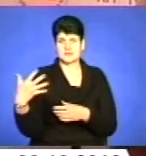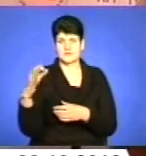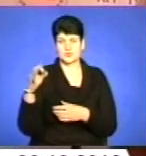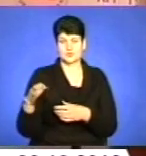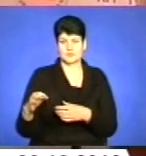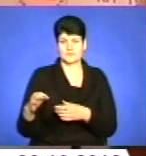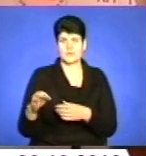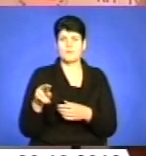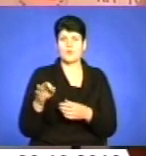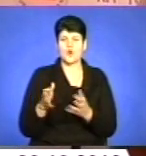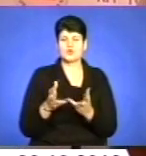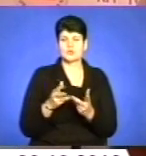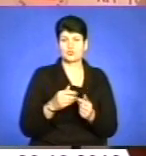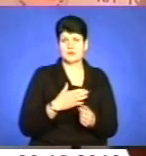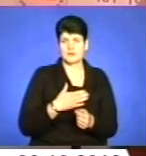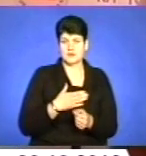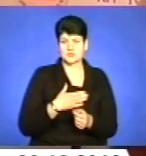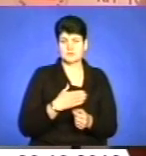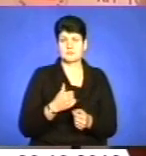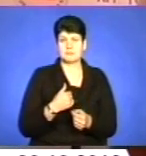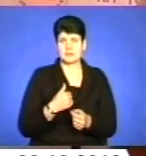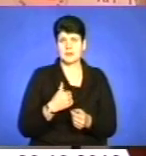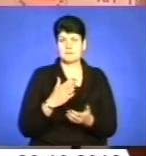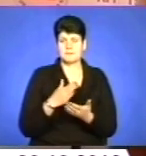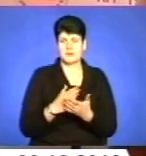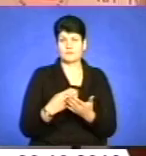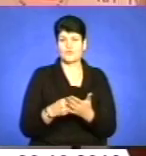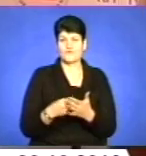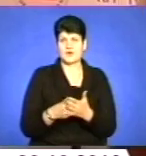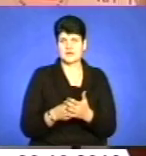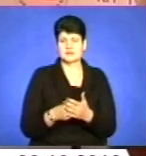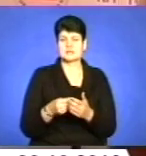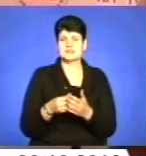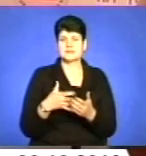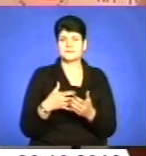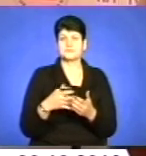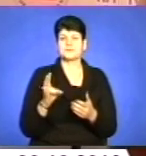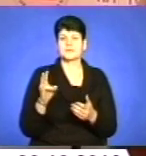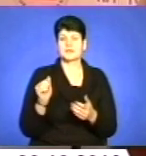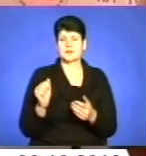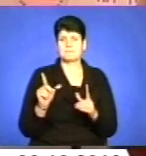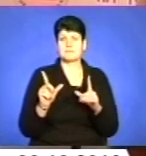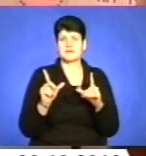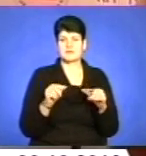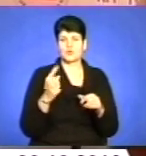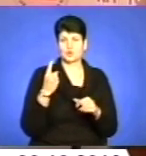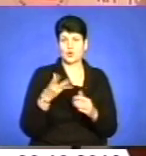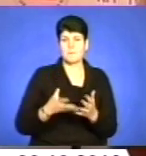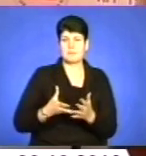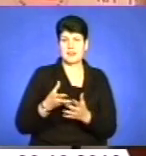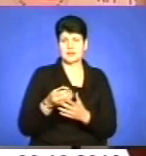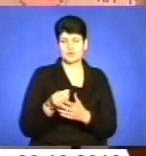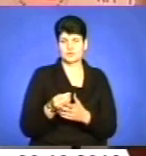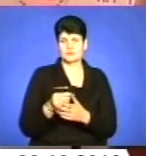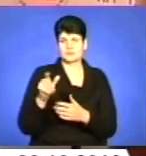25-35%. По розрахунках наших ми маємо вартість тарифу на перевезення одного платного пасажира